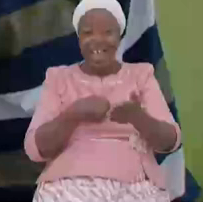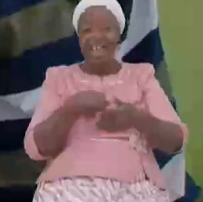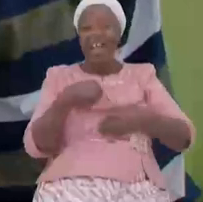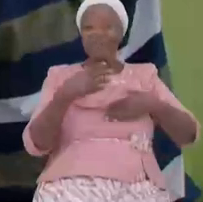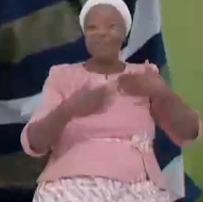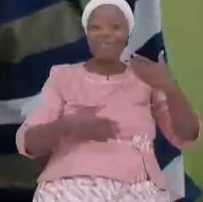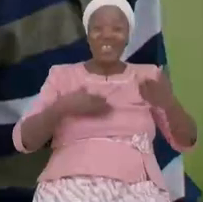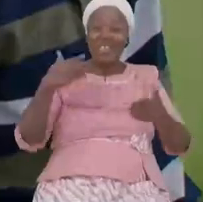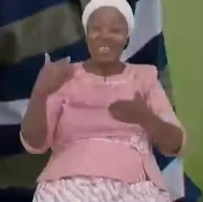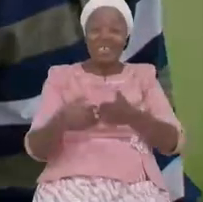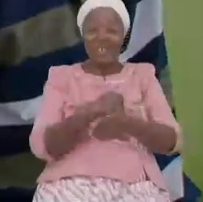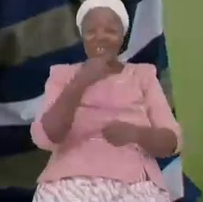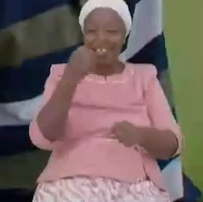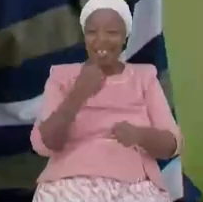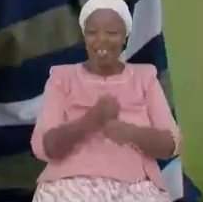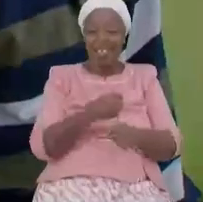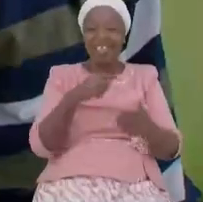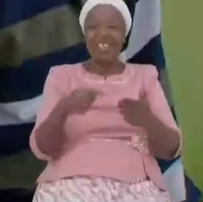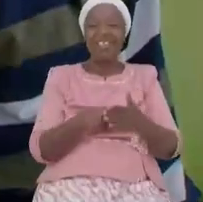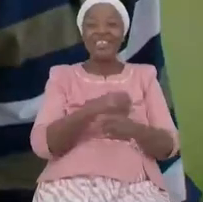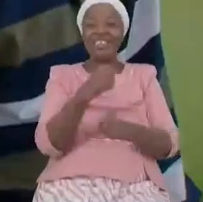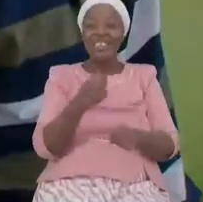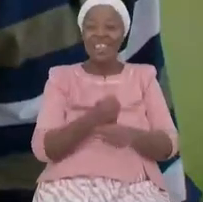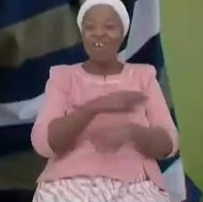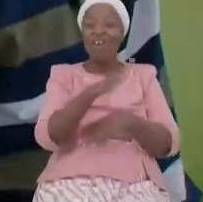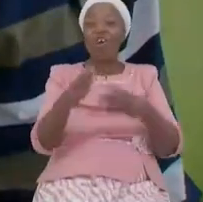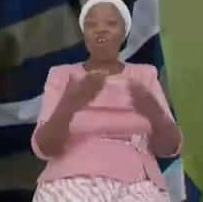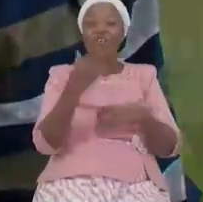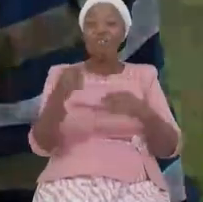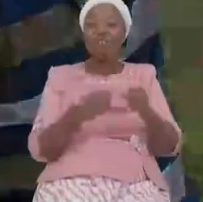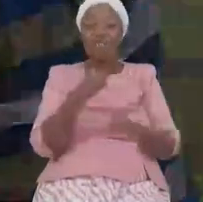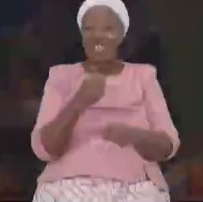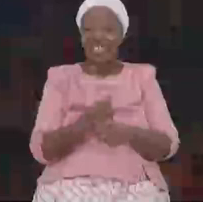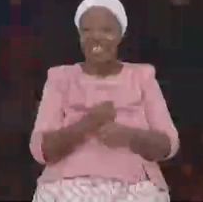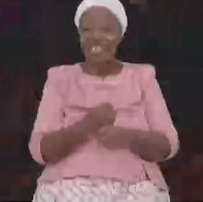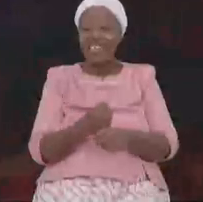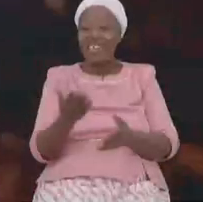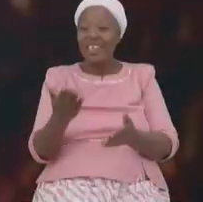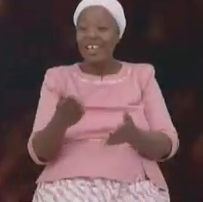pour cette année, tout au long de l'année, bonne,